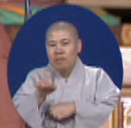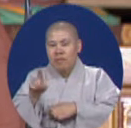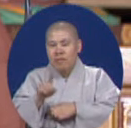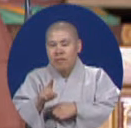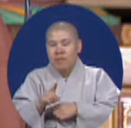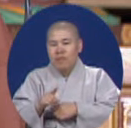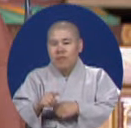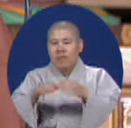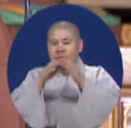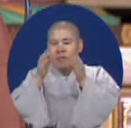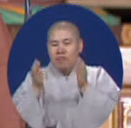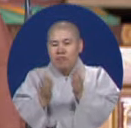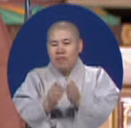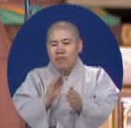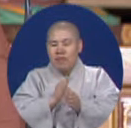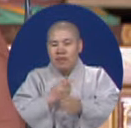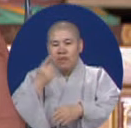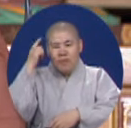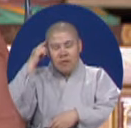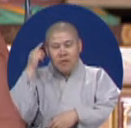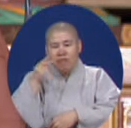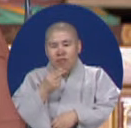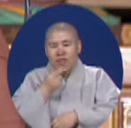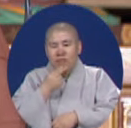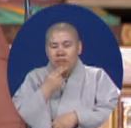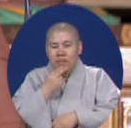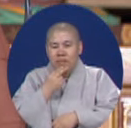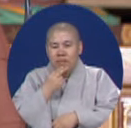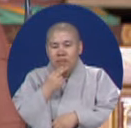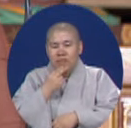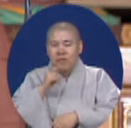일체 망상이 없는 걸 무심이라고 해요.